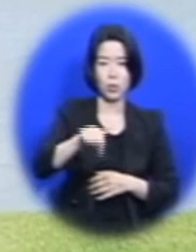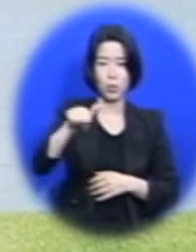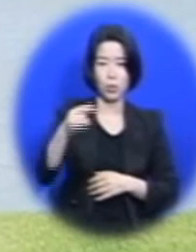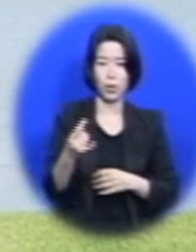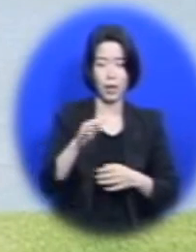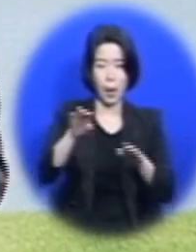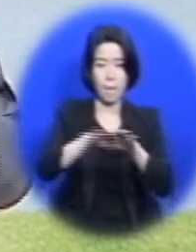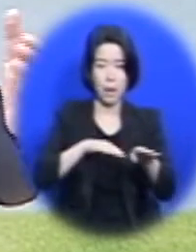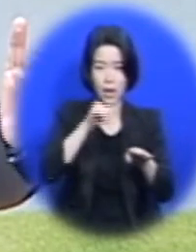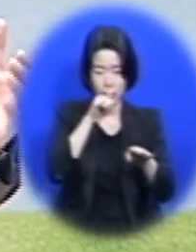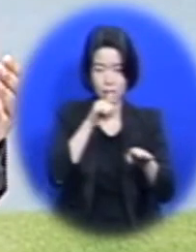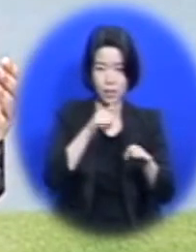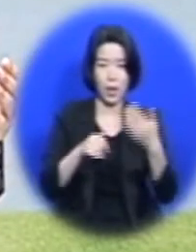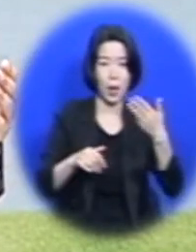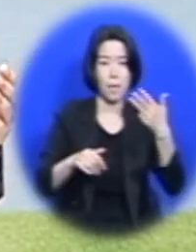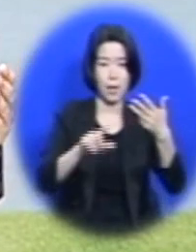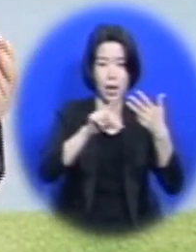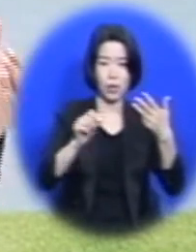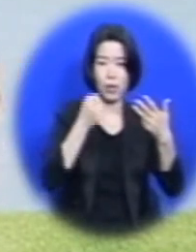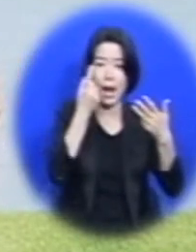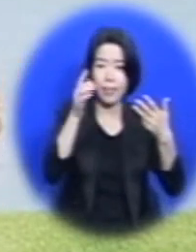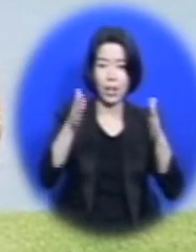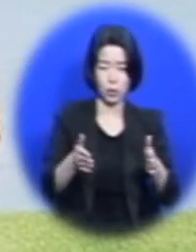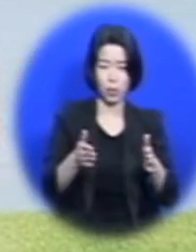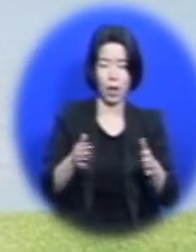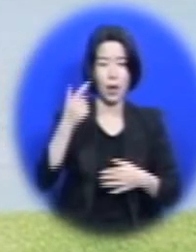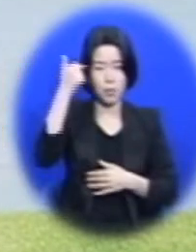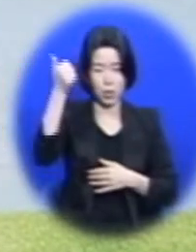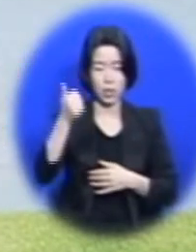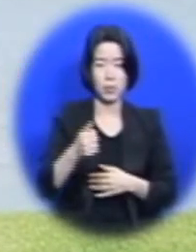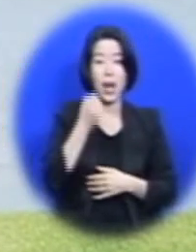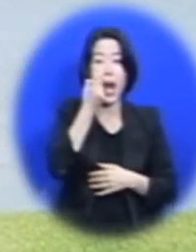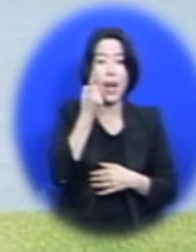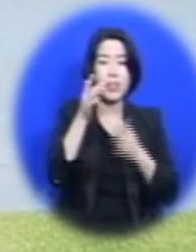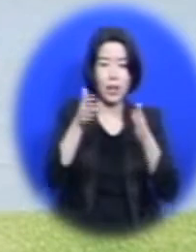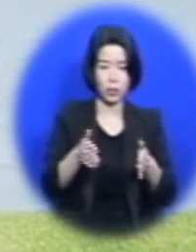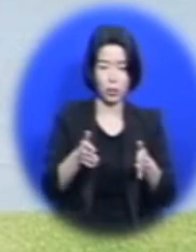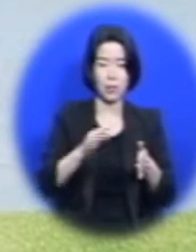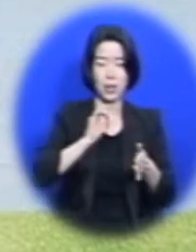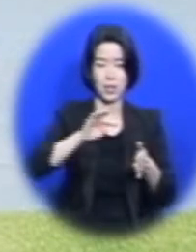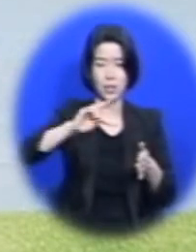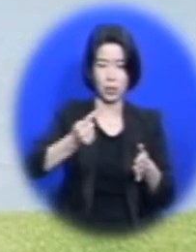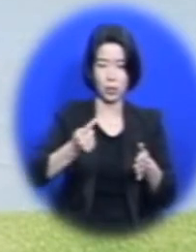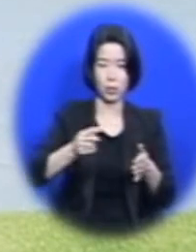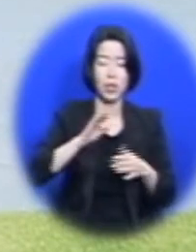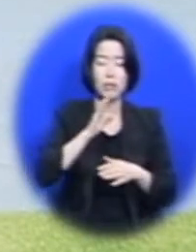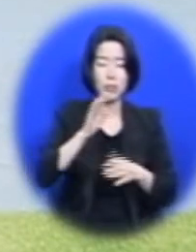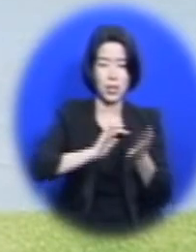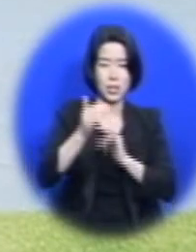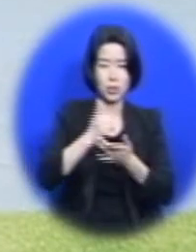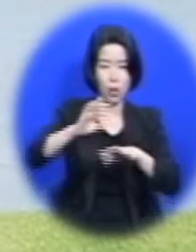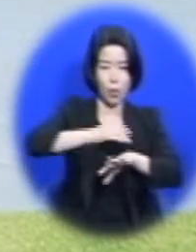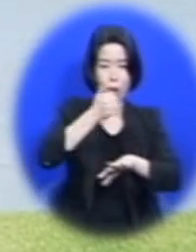했는데 우리 8월 한 달 동안 우리 목사님들이 한 달만이라도 정말 예수님을 왕으로